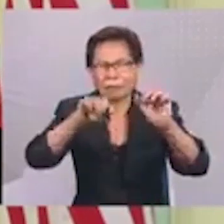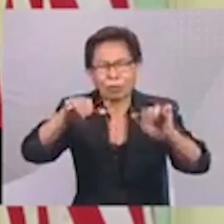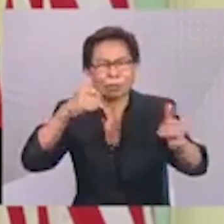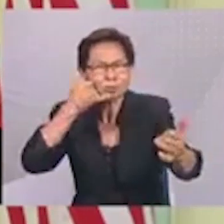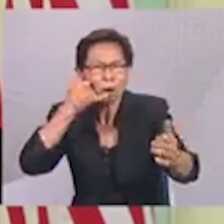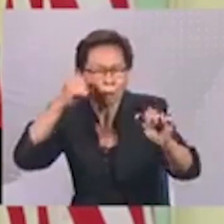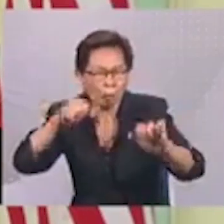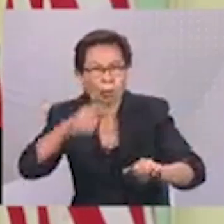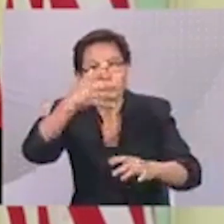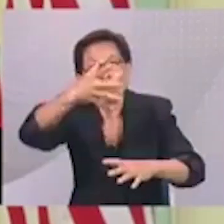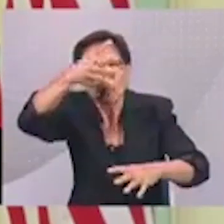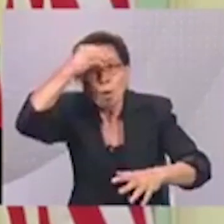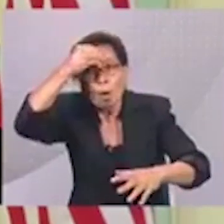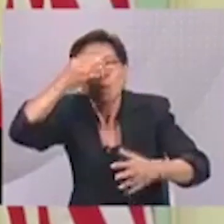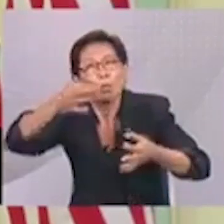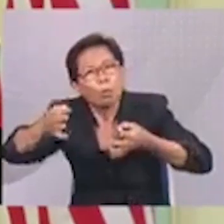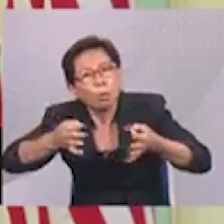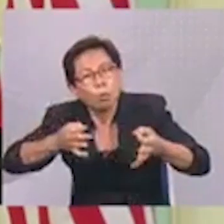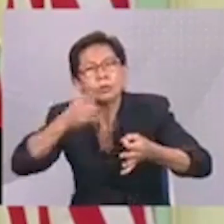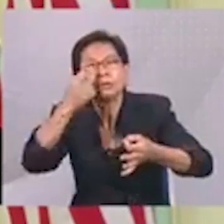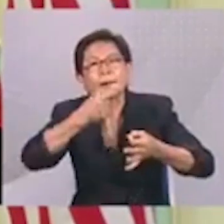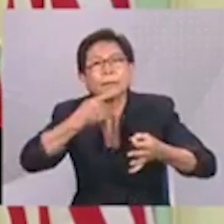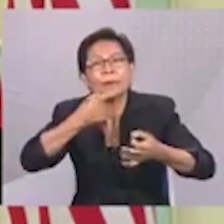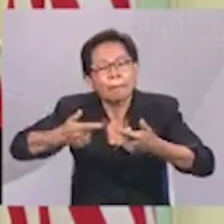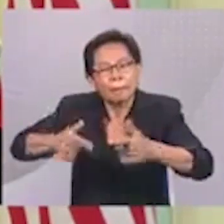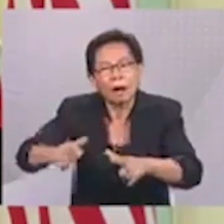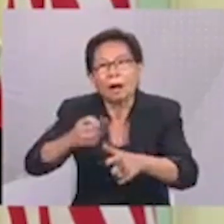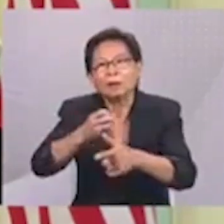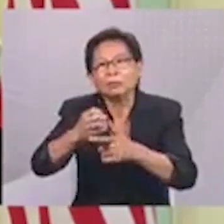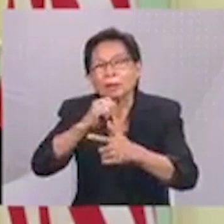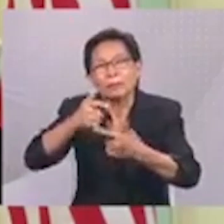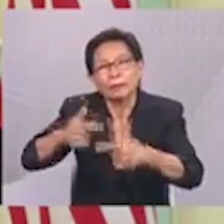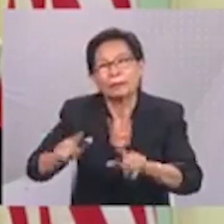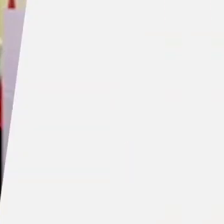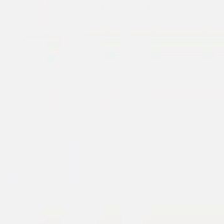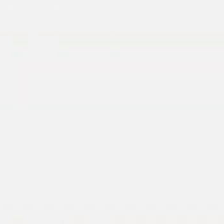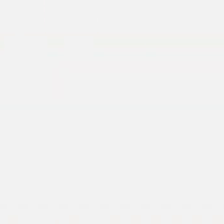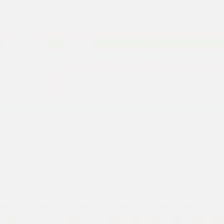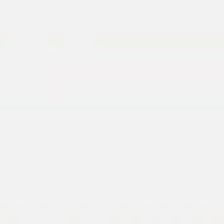hubungi untuk mendapatkan penjelasan siapakah yang dibenarkan dan yang tidak dibenarkan.